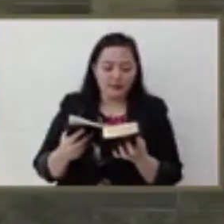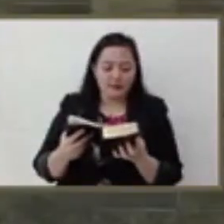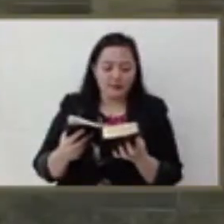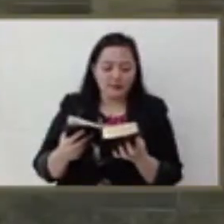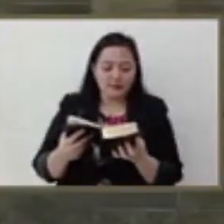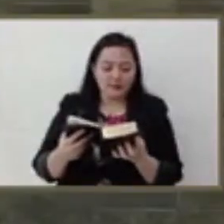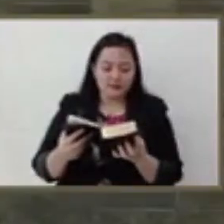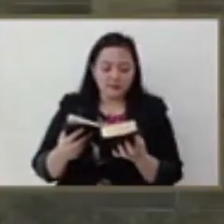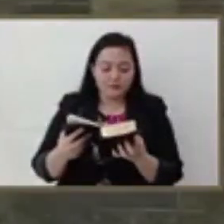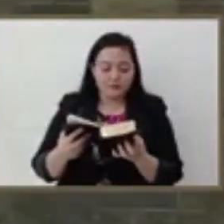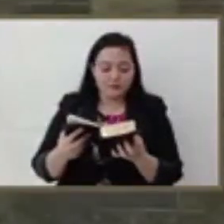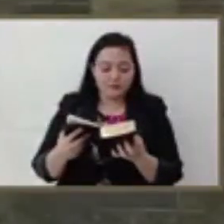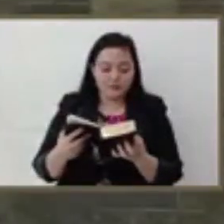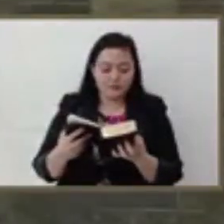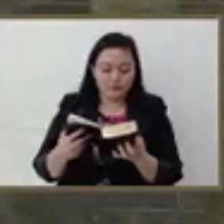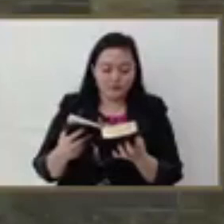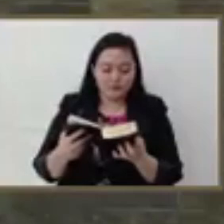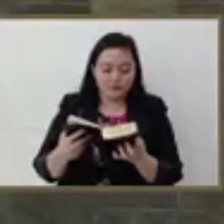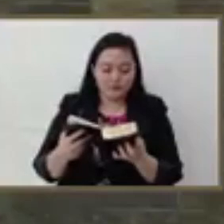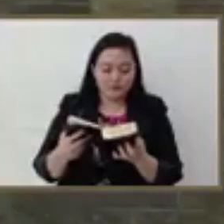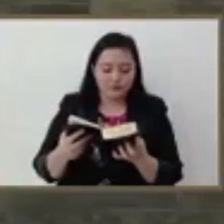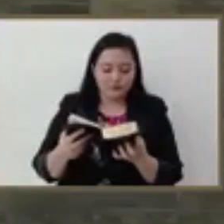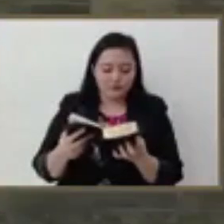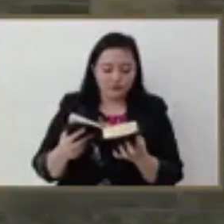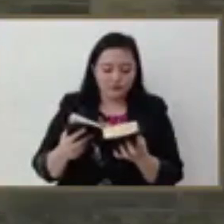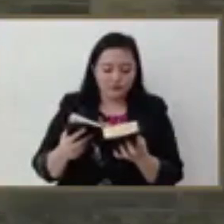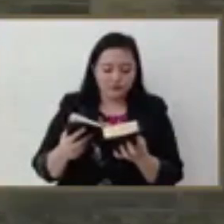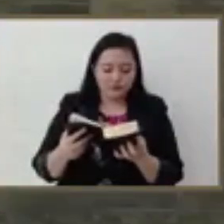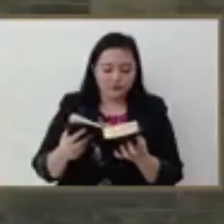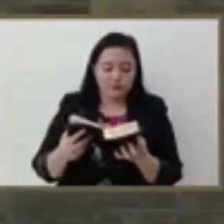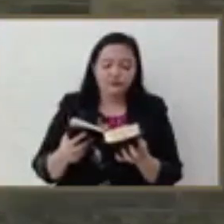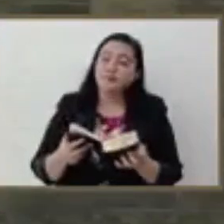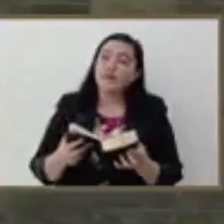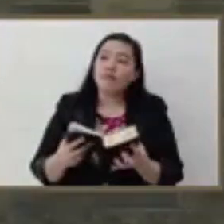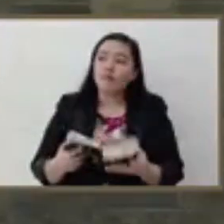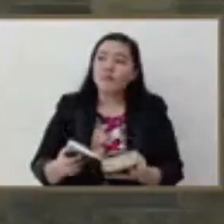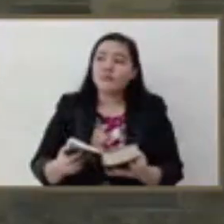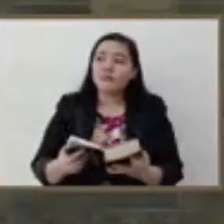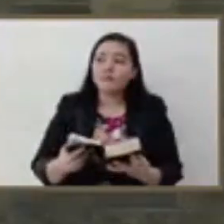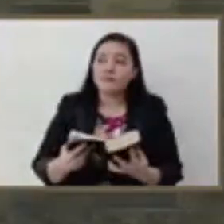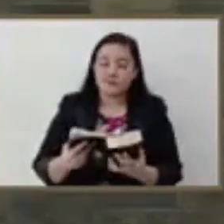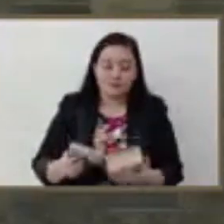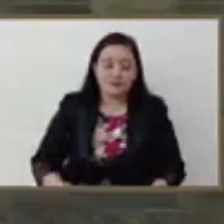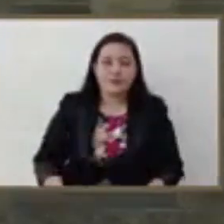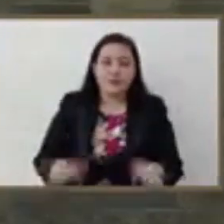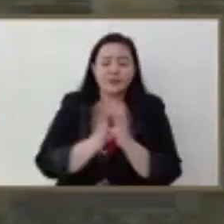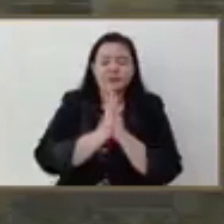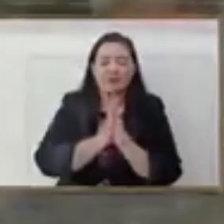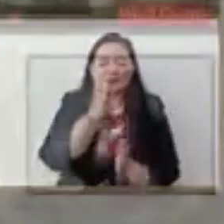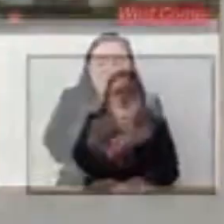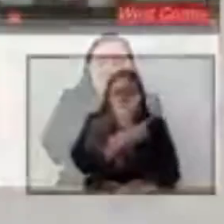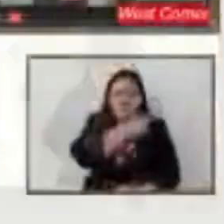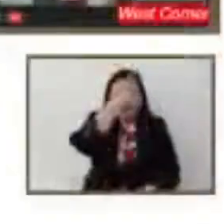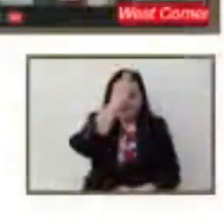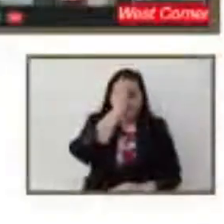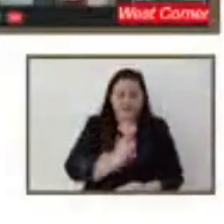songs, singing with grace in your hearts to the Lord. Tayo po'y manalangin. Dakilang Diyos,